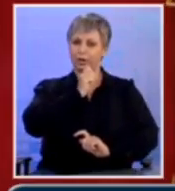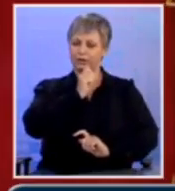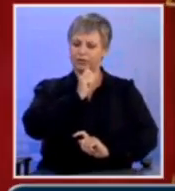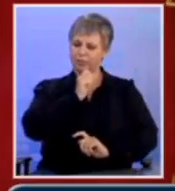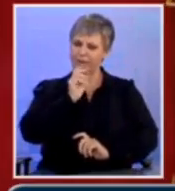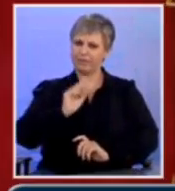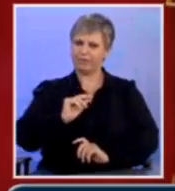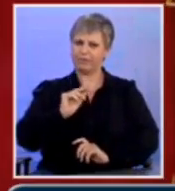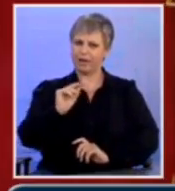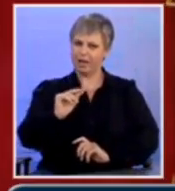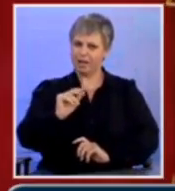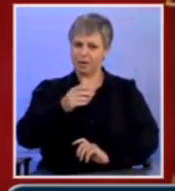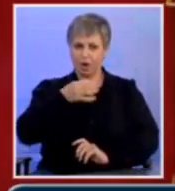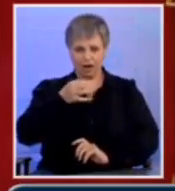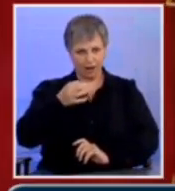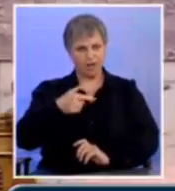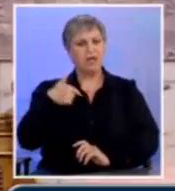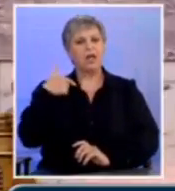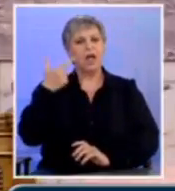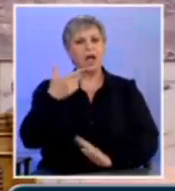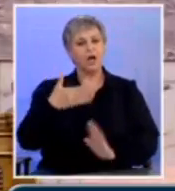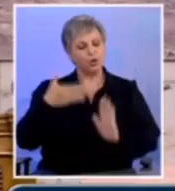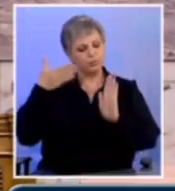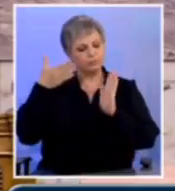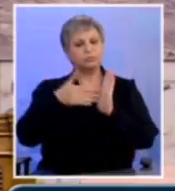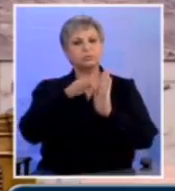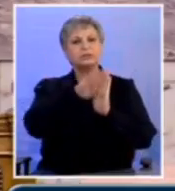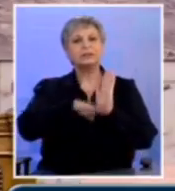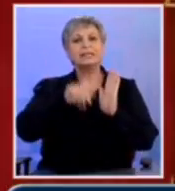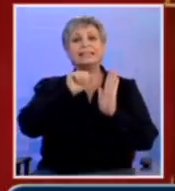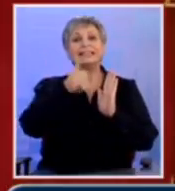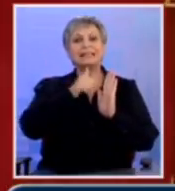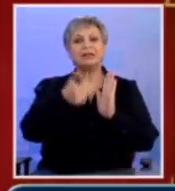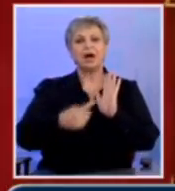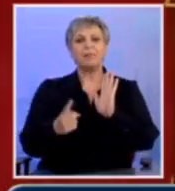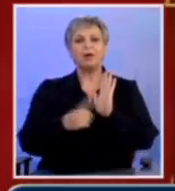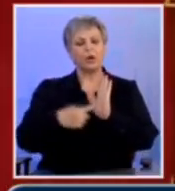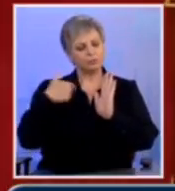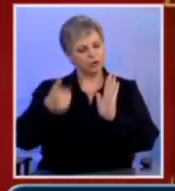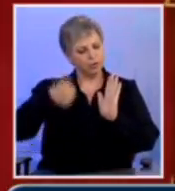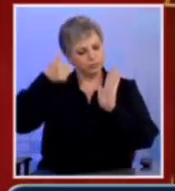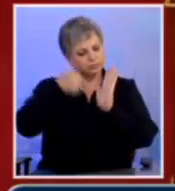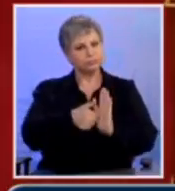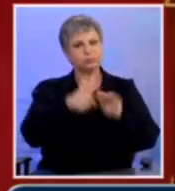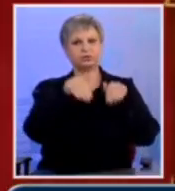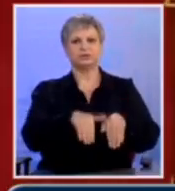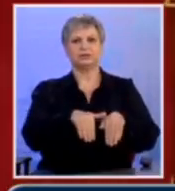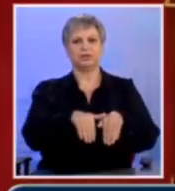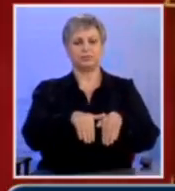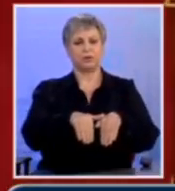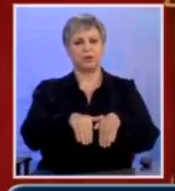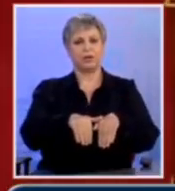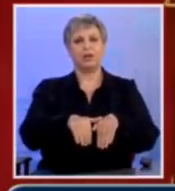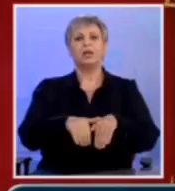δημοκρατικό πολίτευμα. Θα υπακούω στο Σύνταγμα και τους νόμους. Θα υπακούω στο Σύνταγμα και τους νόμους. Και θα